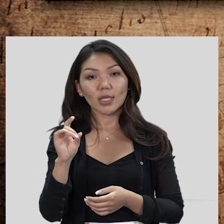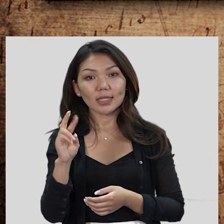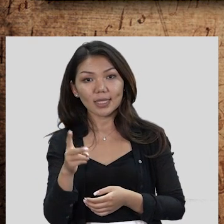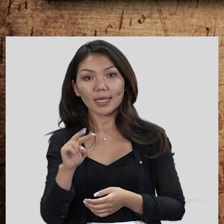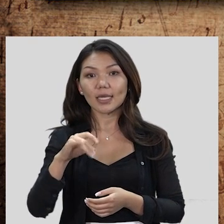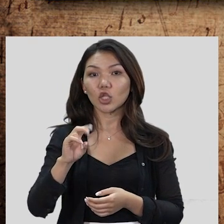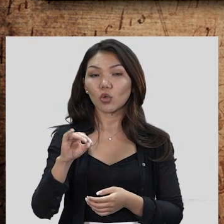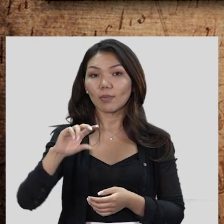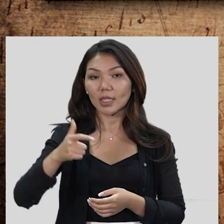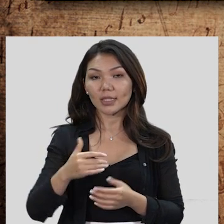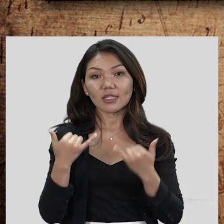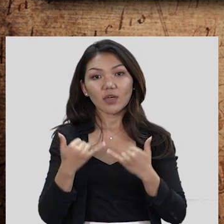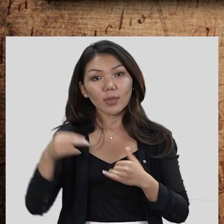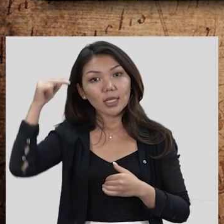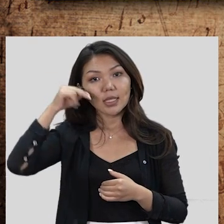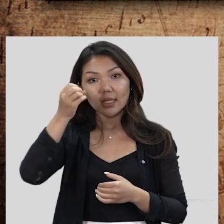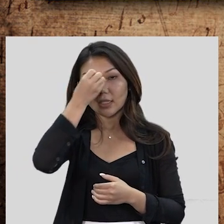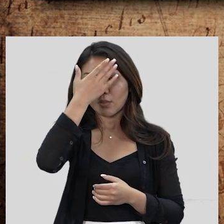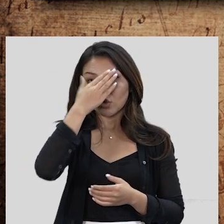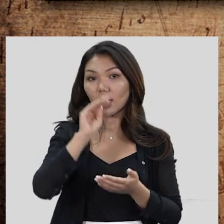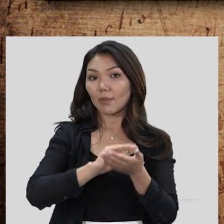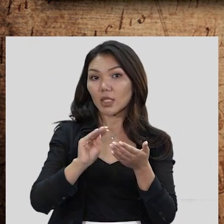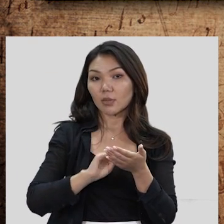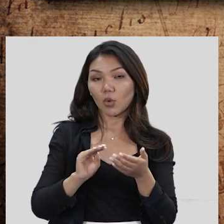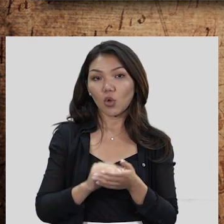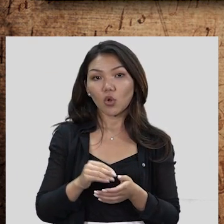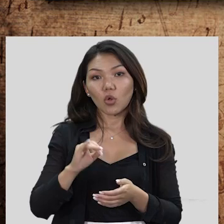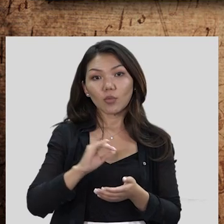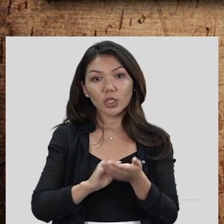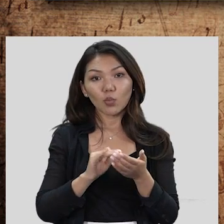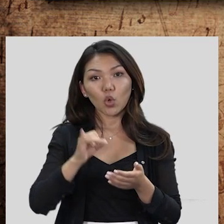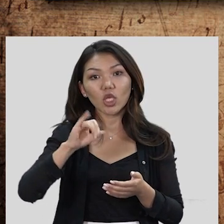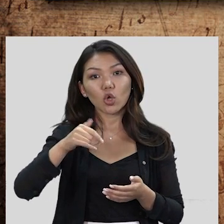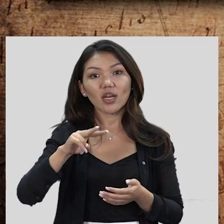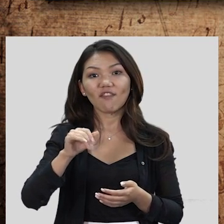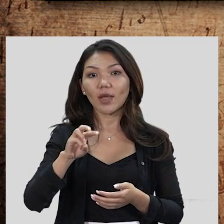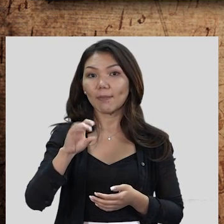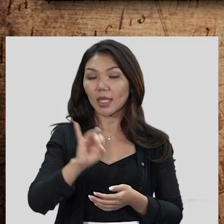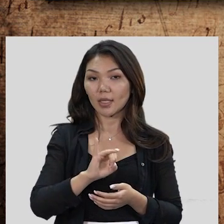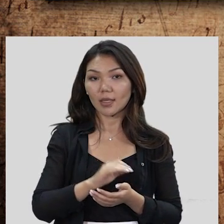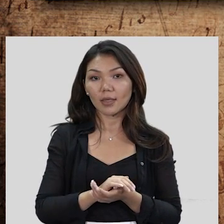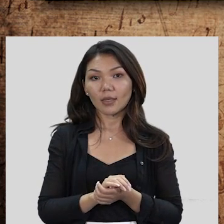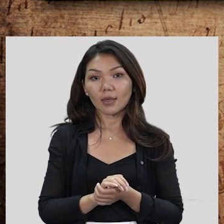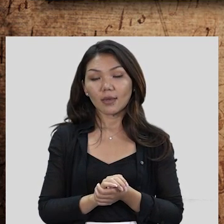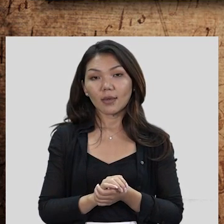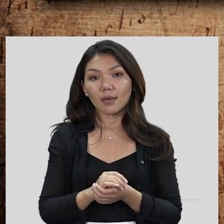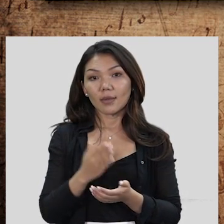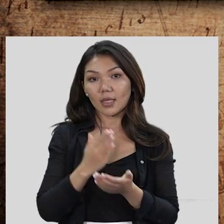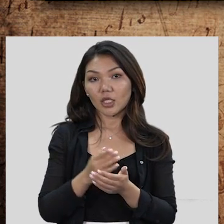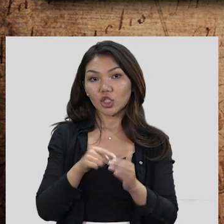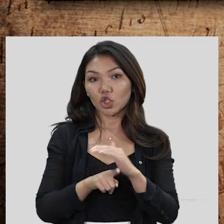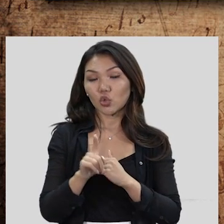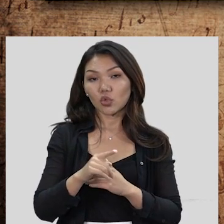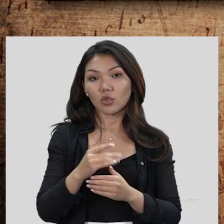современная китайская японское письмо письмо иероглифами наличие письменных источников немало проясняет для